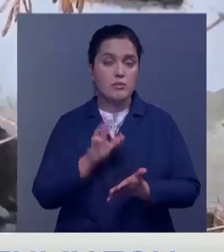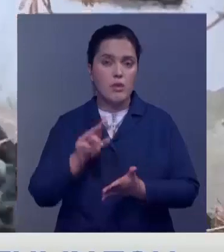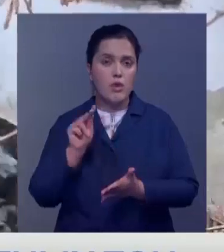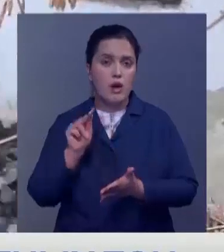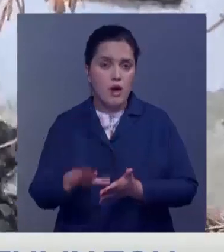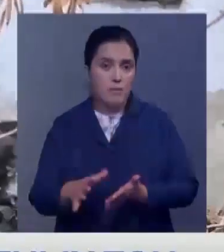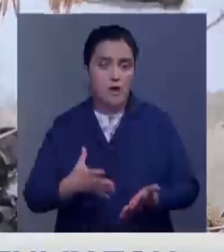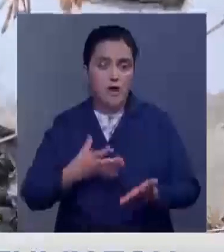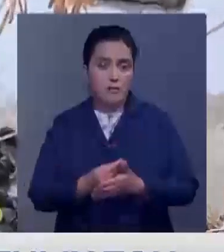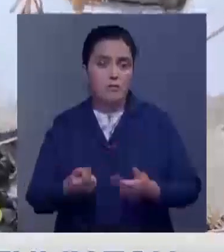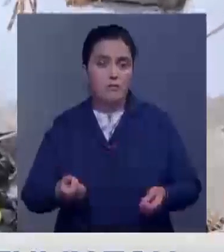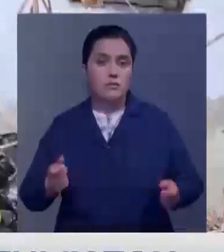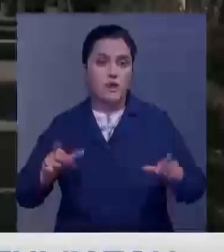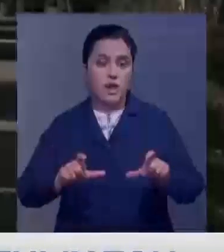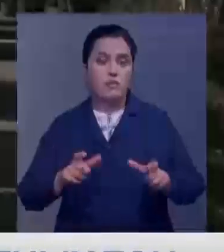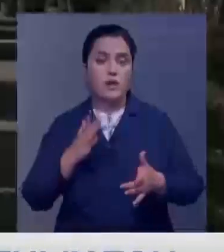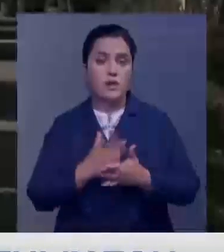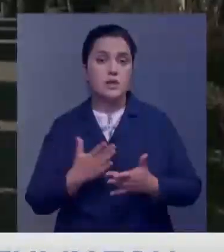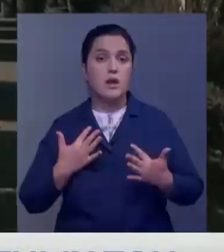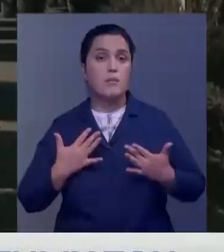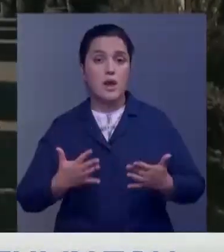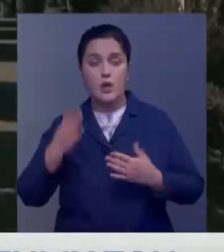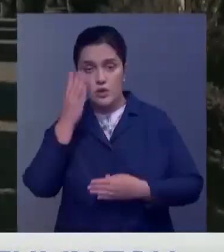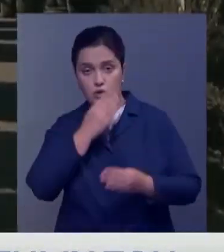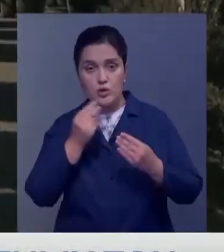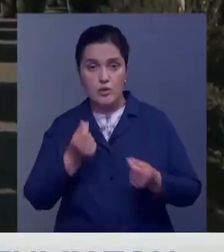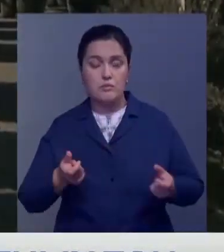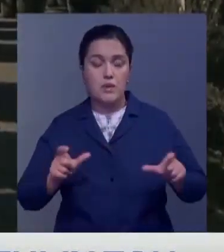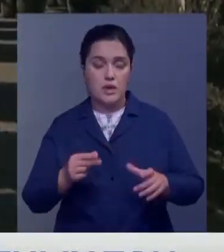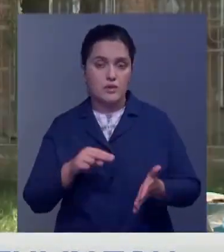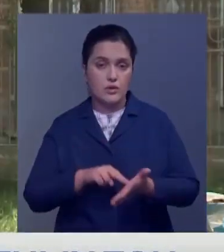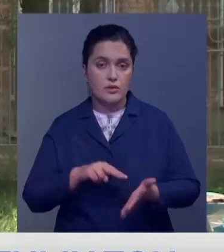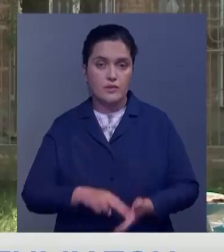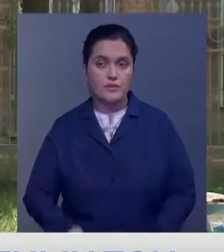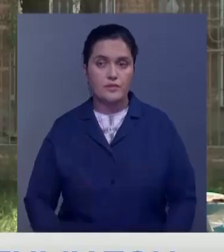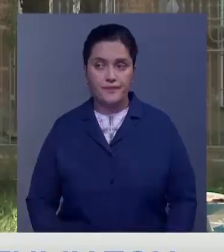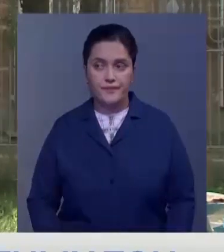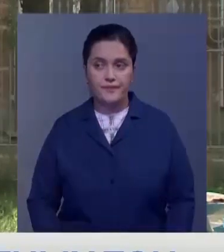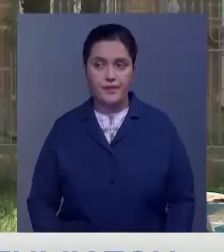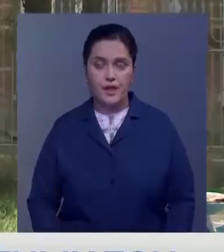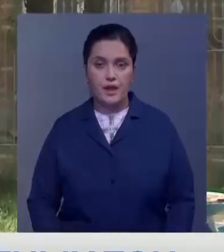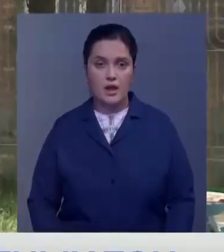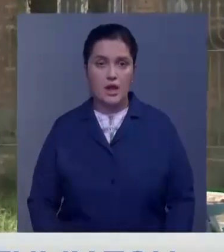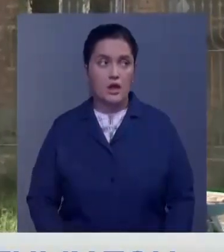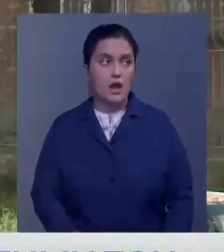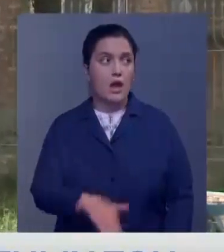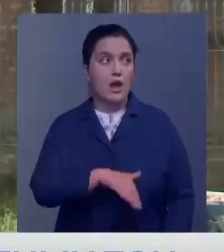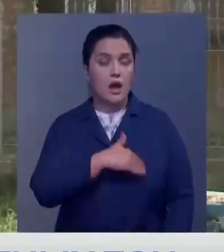разы переплачивать за поставки. Потребности искусственно превысили предложение. Хотели бы к вам обратиться, чтобы люди